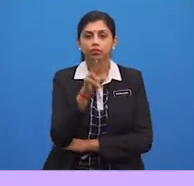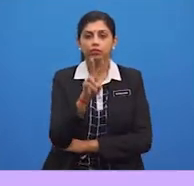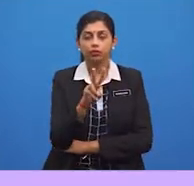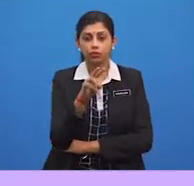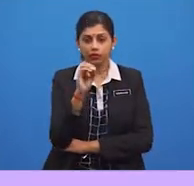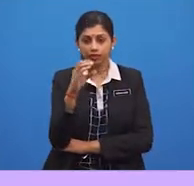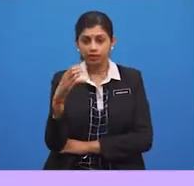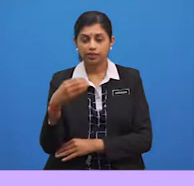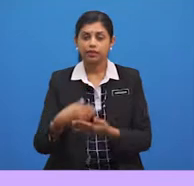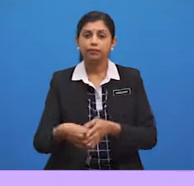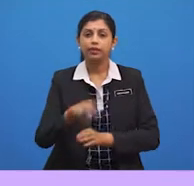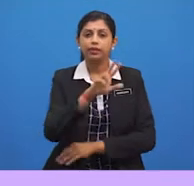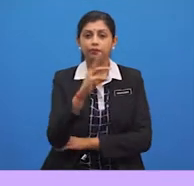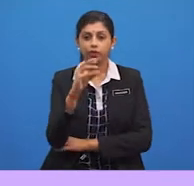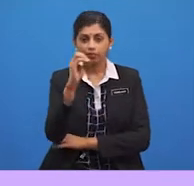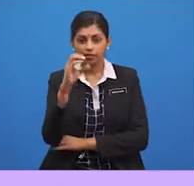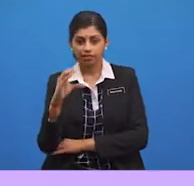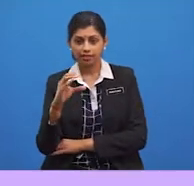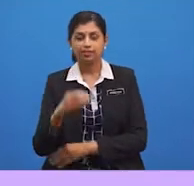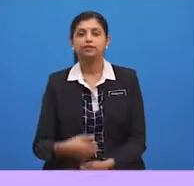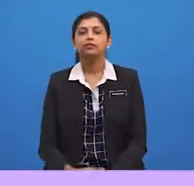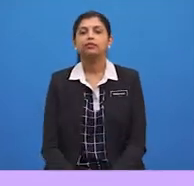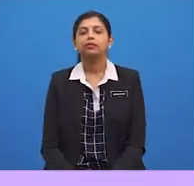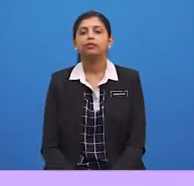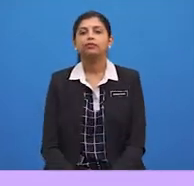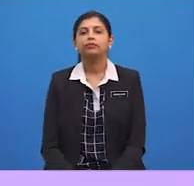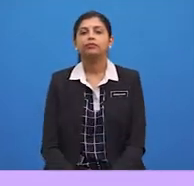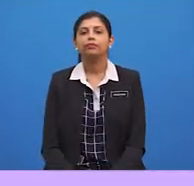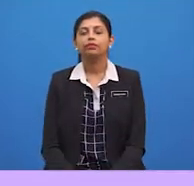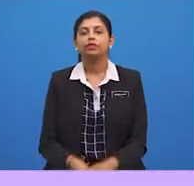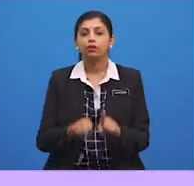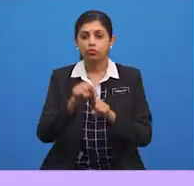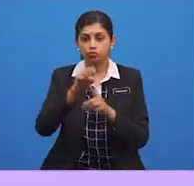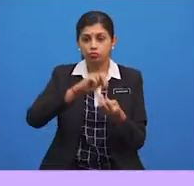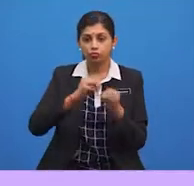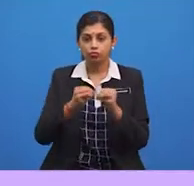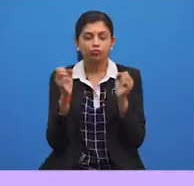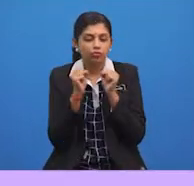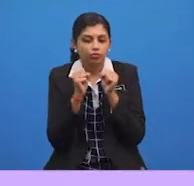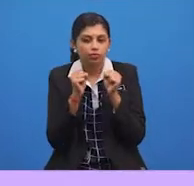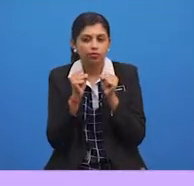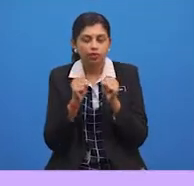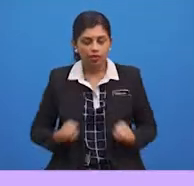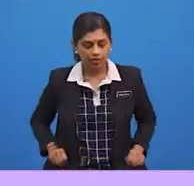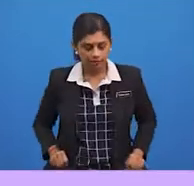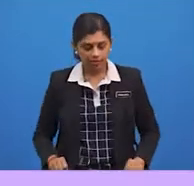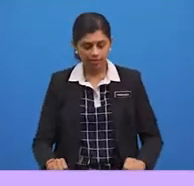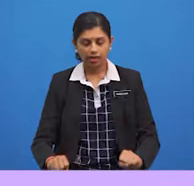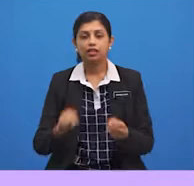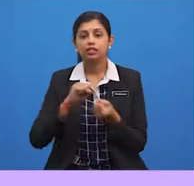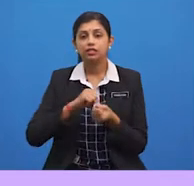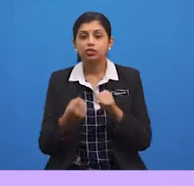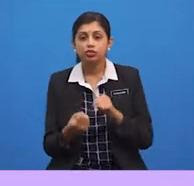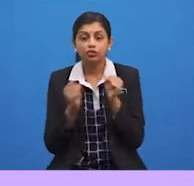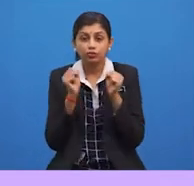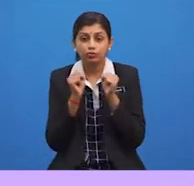darjah Celsius hingga 36 darjah Celsius. Suhu musim sejuk pula adalah sederhana sejuk